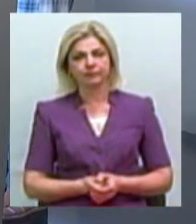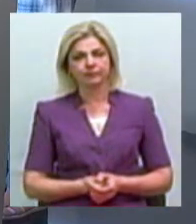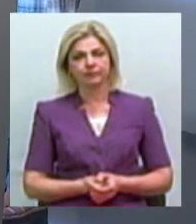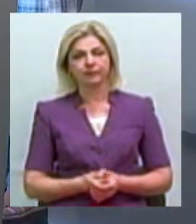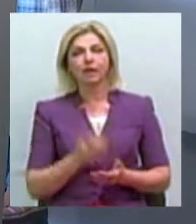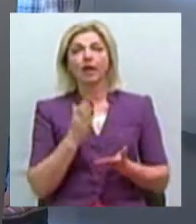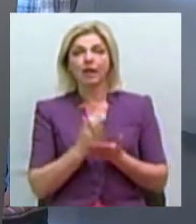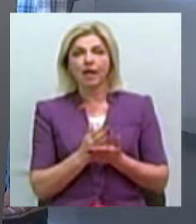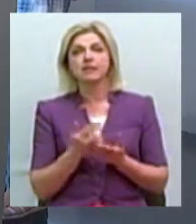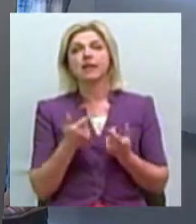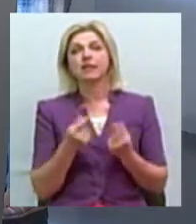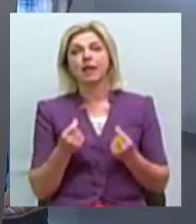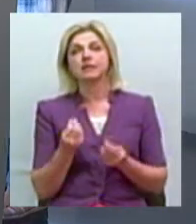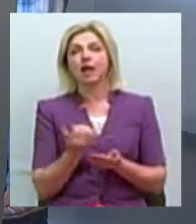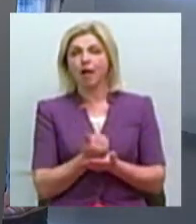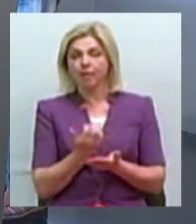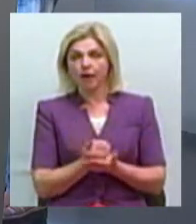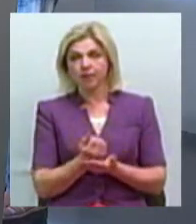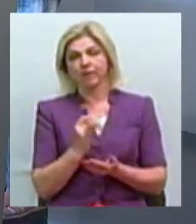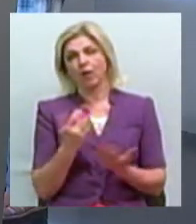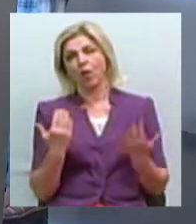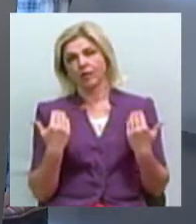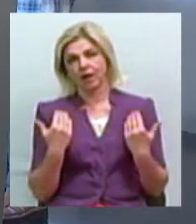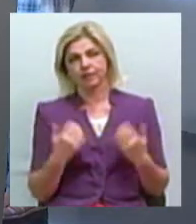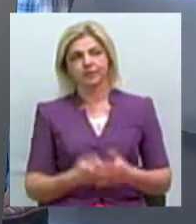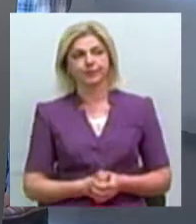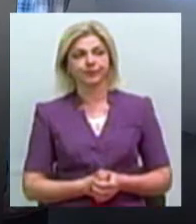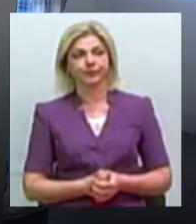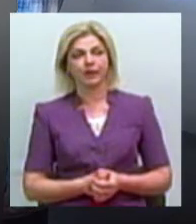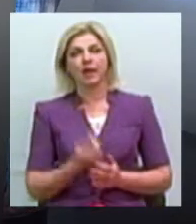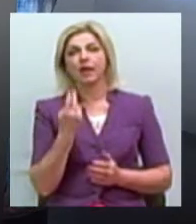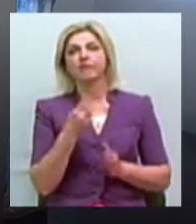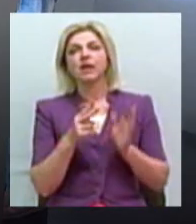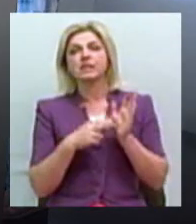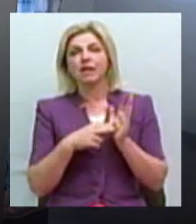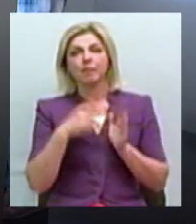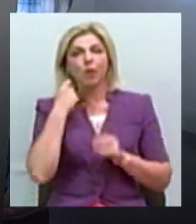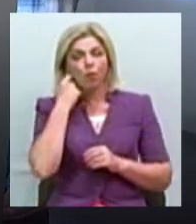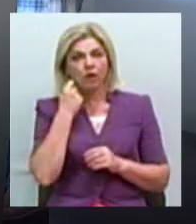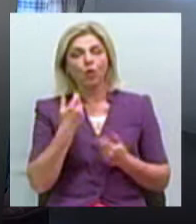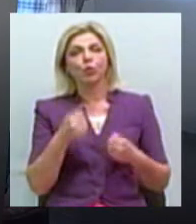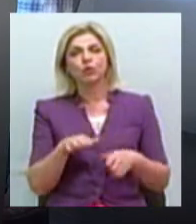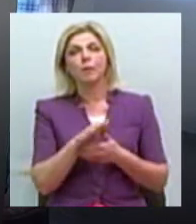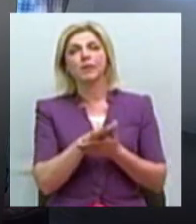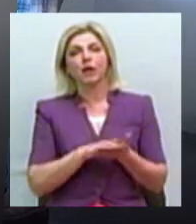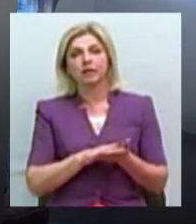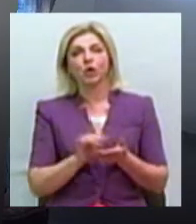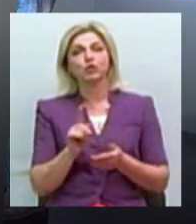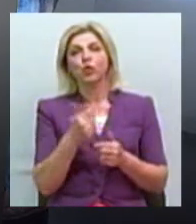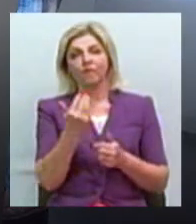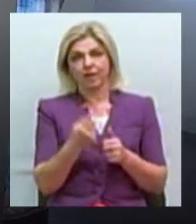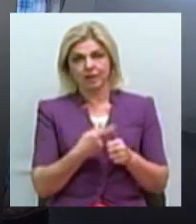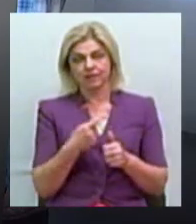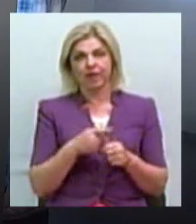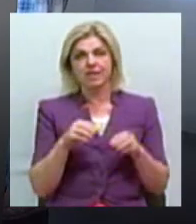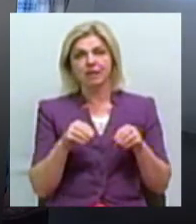и зарабатывать, и отдыхать. Ну, принаймні 27 років уже триває те, що ви називаєте земельною реформою.